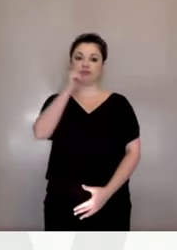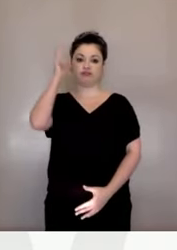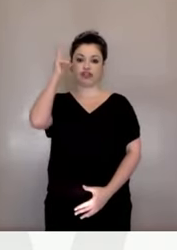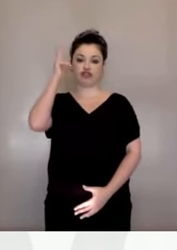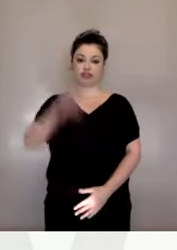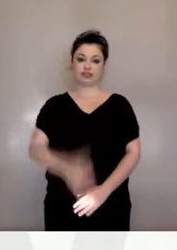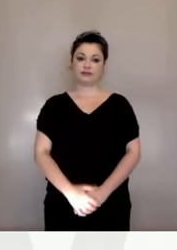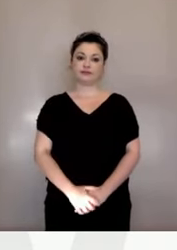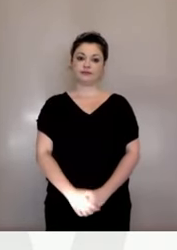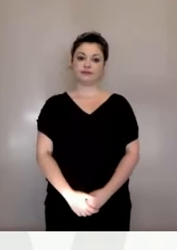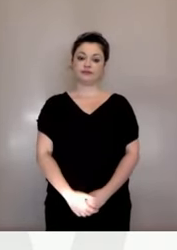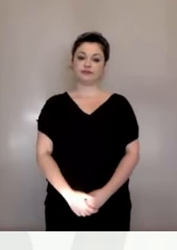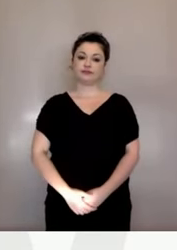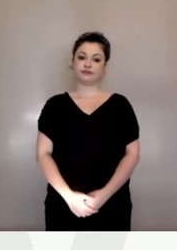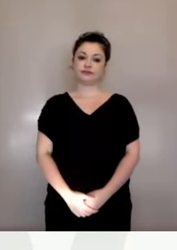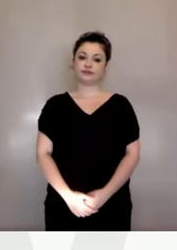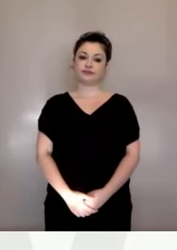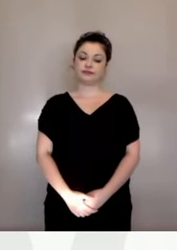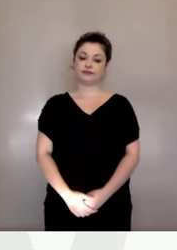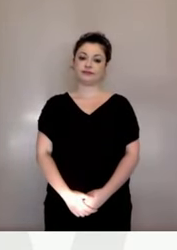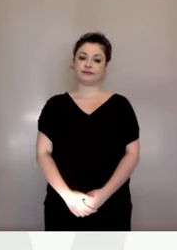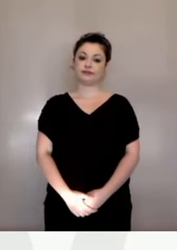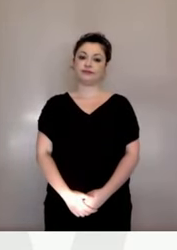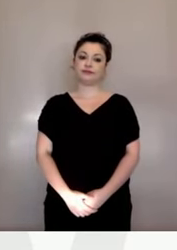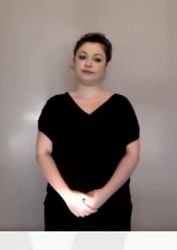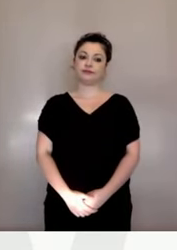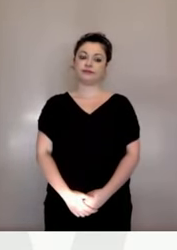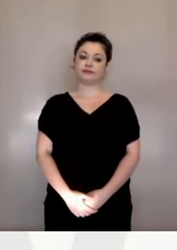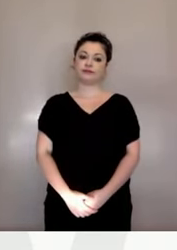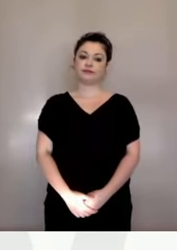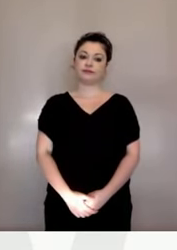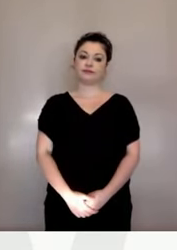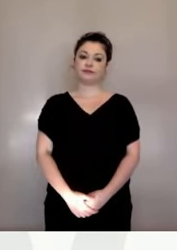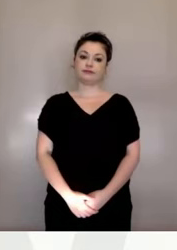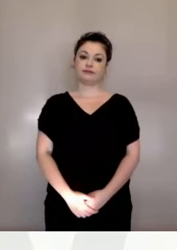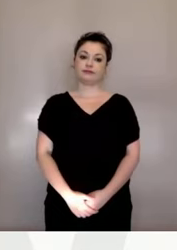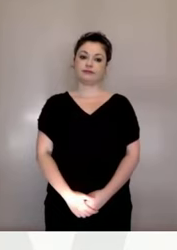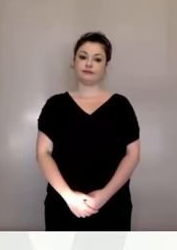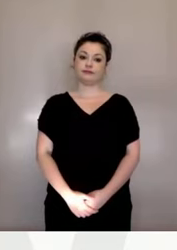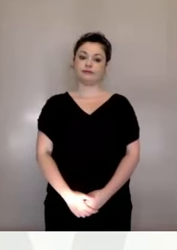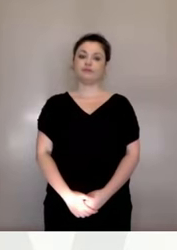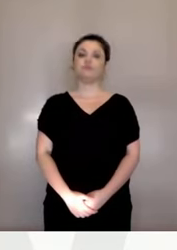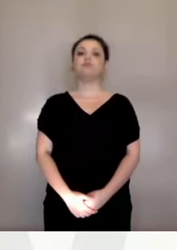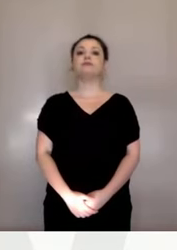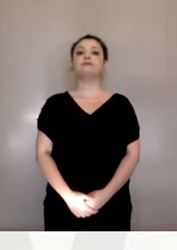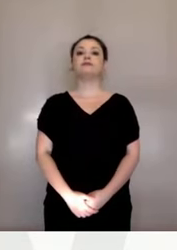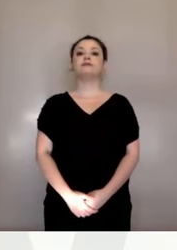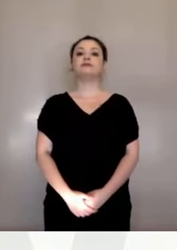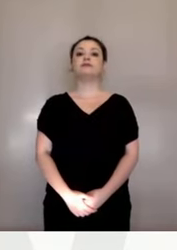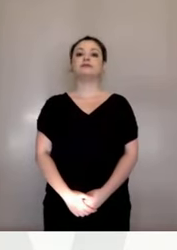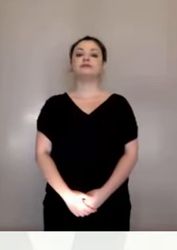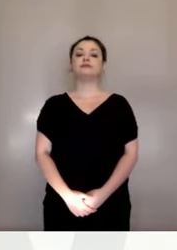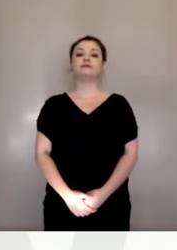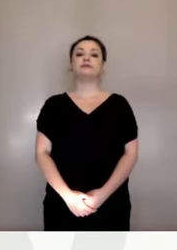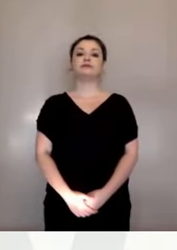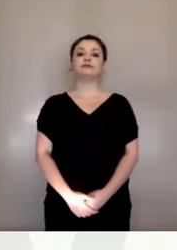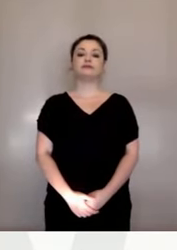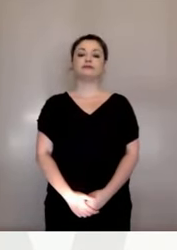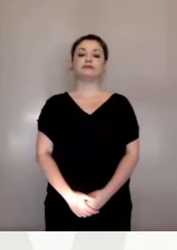déjà immédiatement en relation avec les autres. Donc aussi que les espérances que l'individu